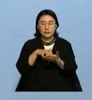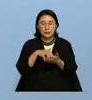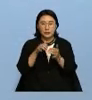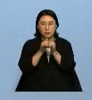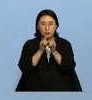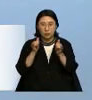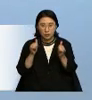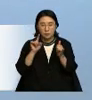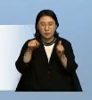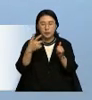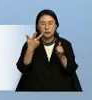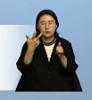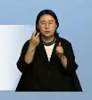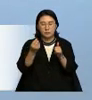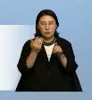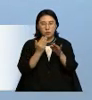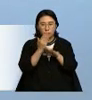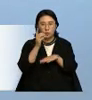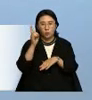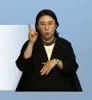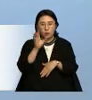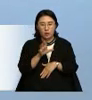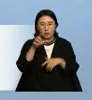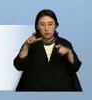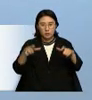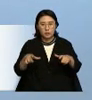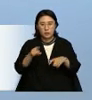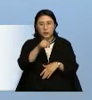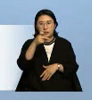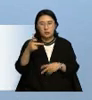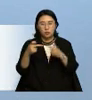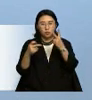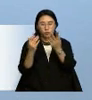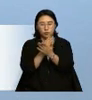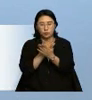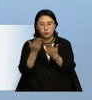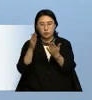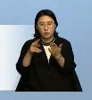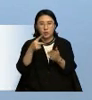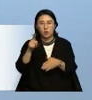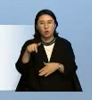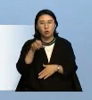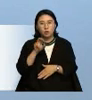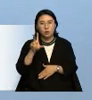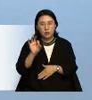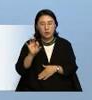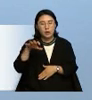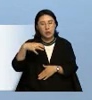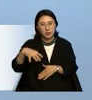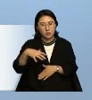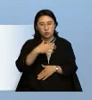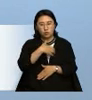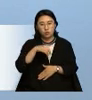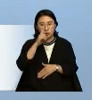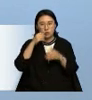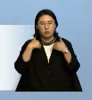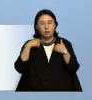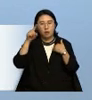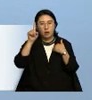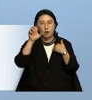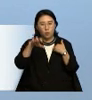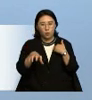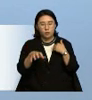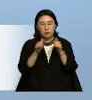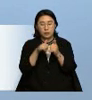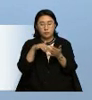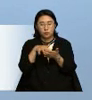인구 107만 명을 넘어선 고양시, 일산 지역은 두 개구로 분리됐지만 덕양 지역은 아직 구청이 한 곳입니다.